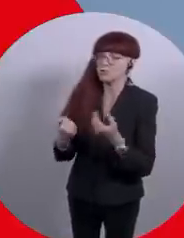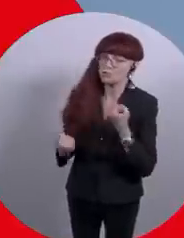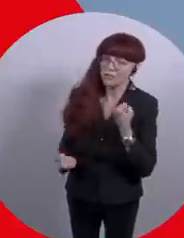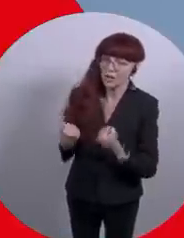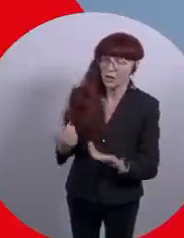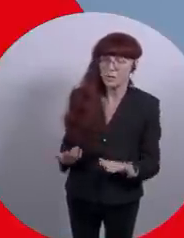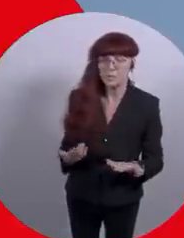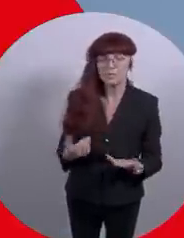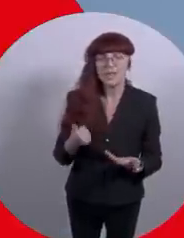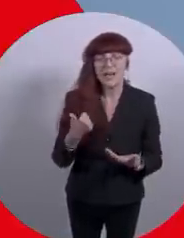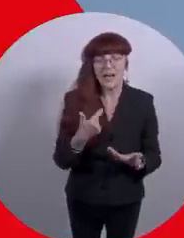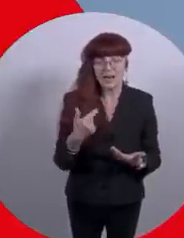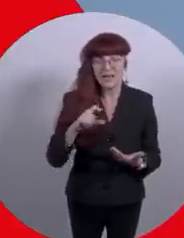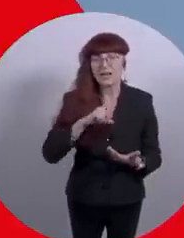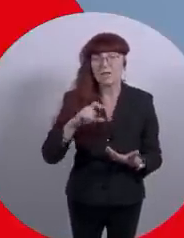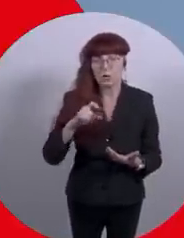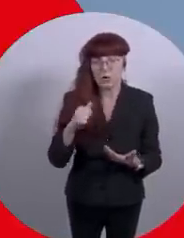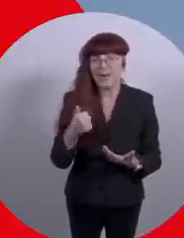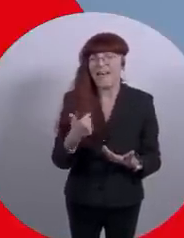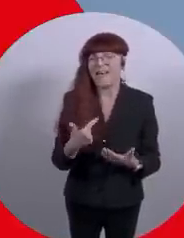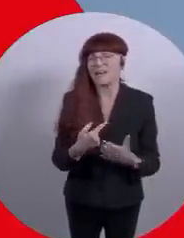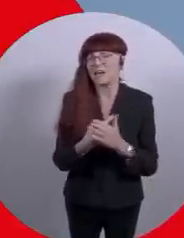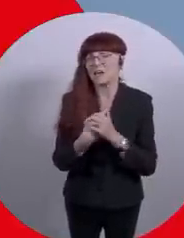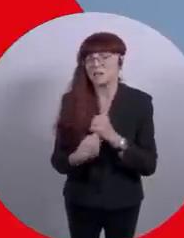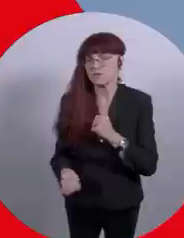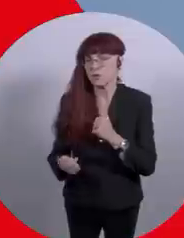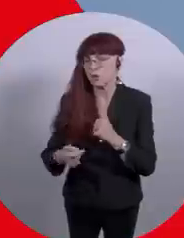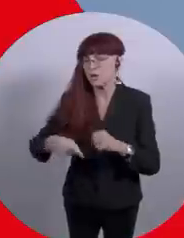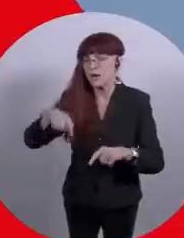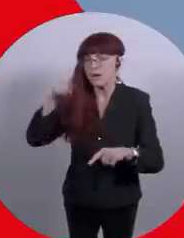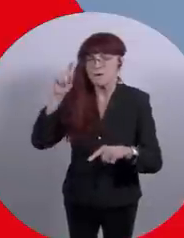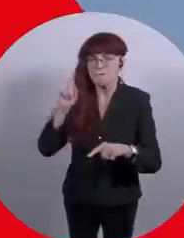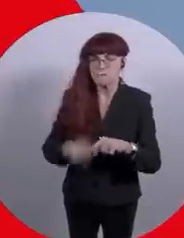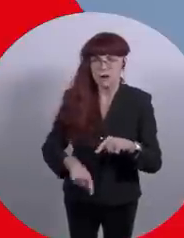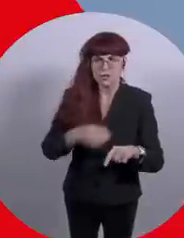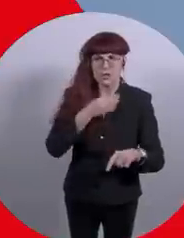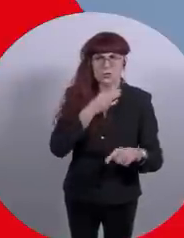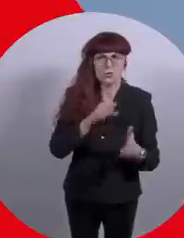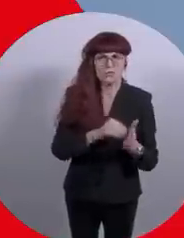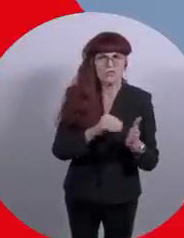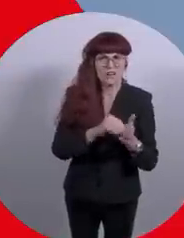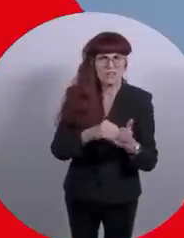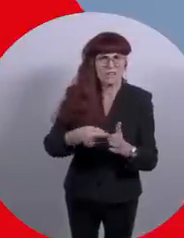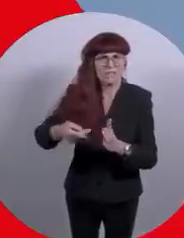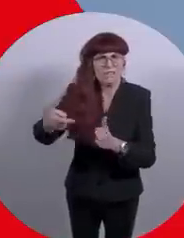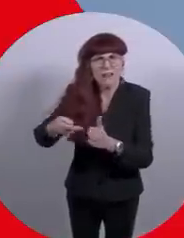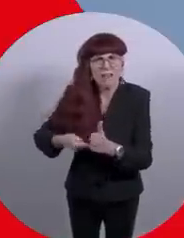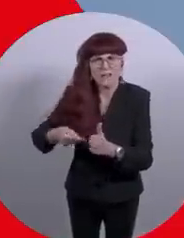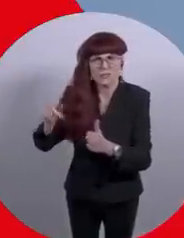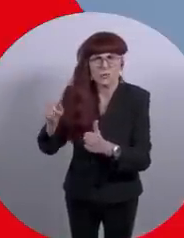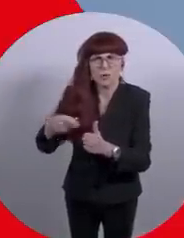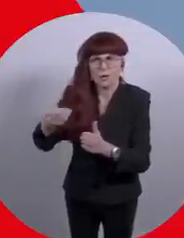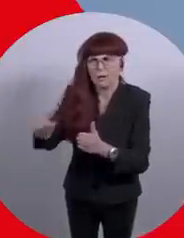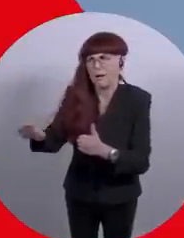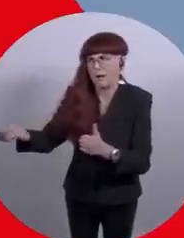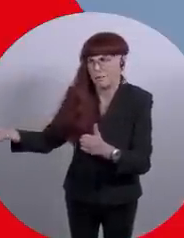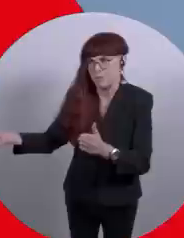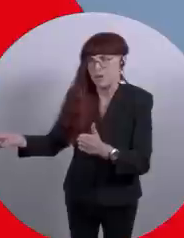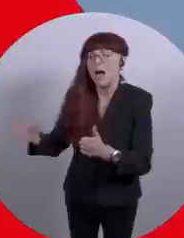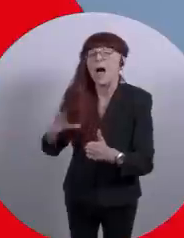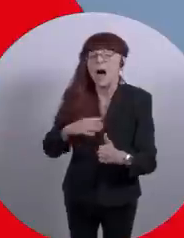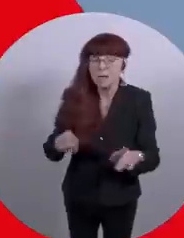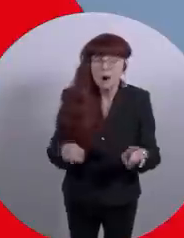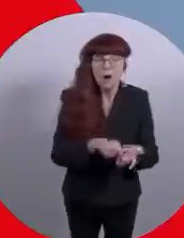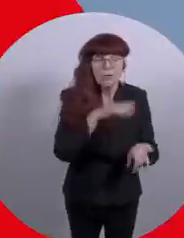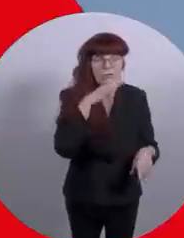einiges verloren ich glaube wir haben uns im Ton vergriffen sind Verletzungen passiert aber wir haben ganz ganz vieles auch gewonnen